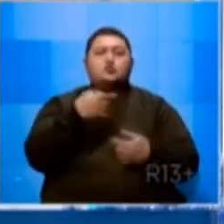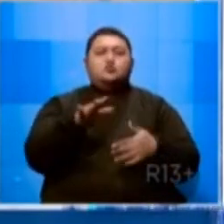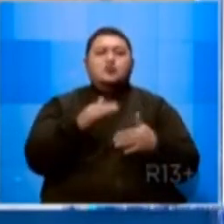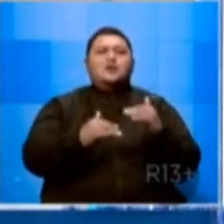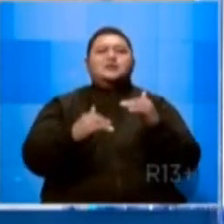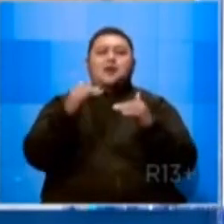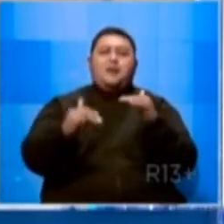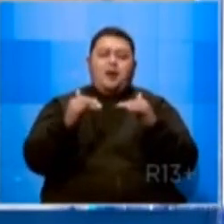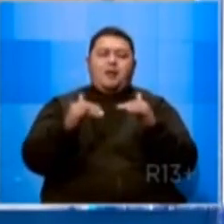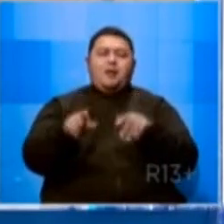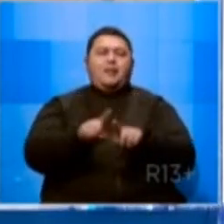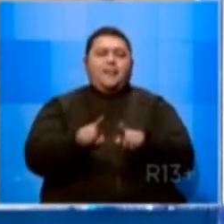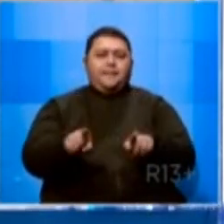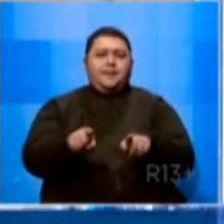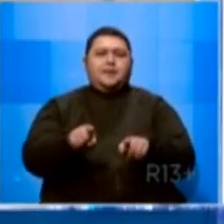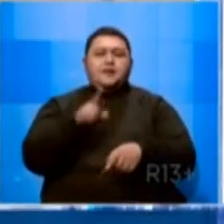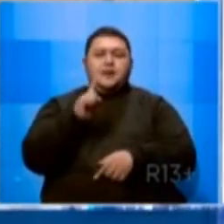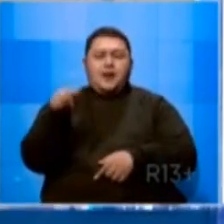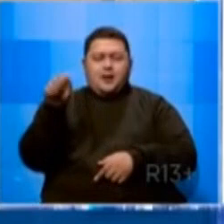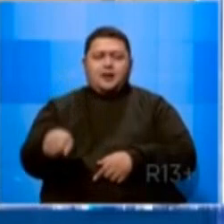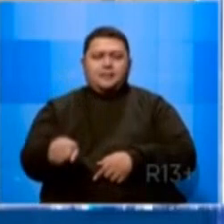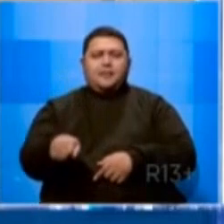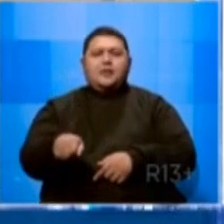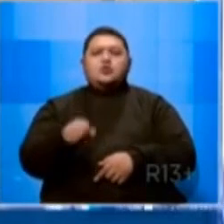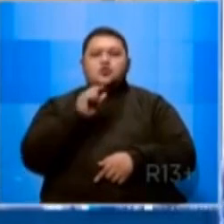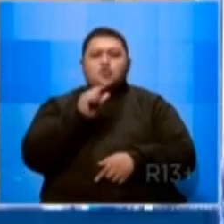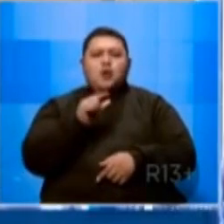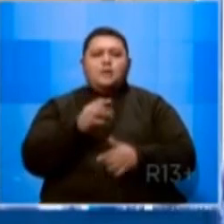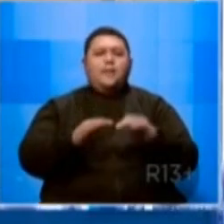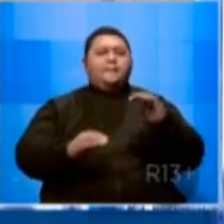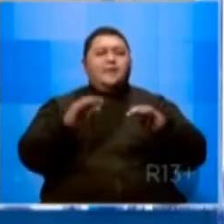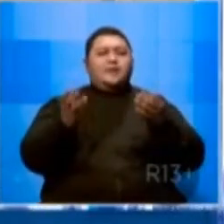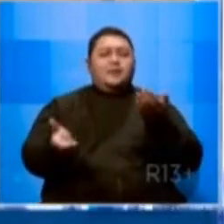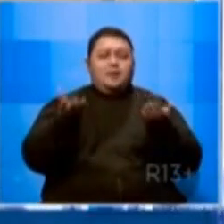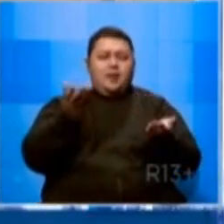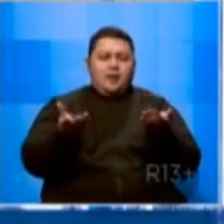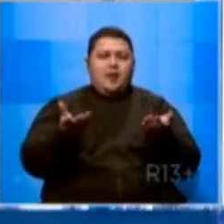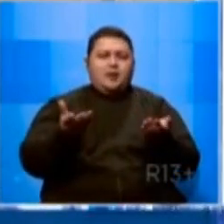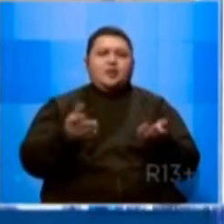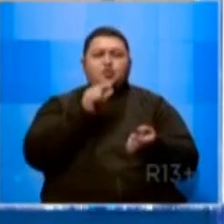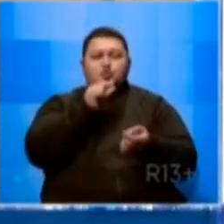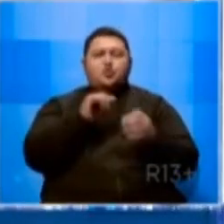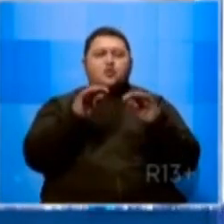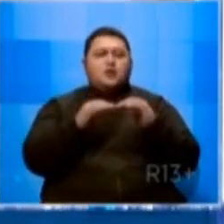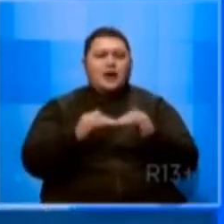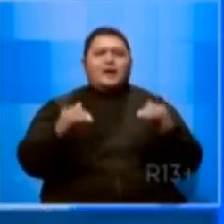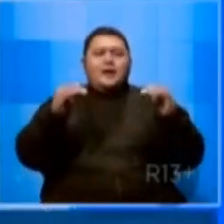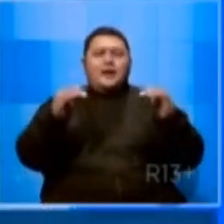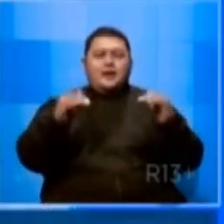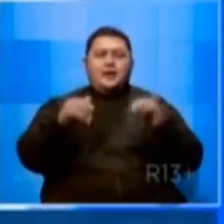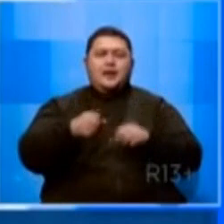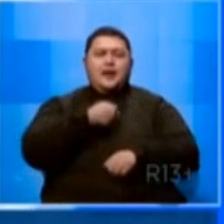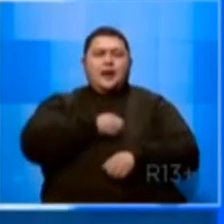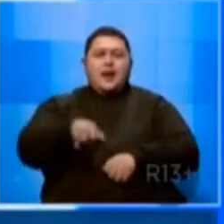sama namun demikian karena ini majelis hakim sudah mempertimbangkan asas keadilan sehingga majelis